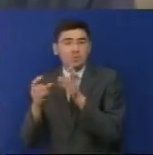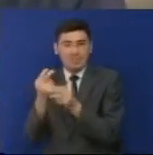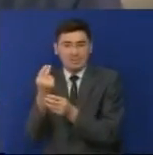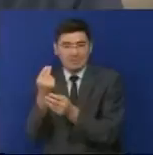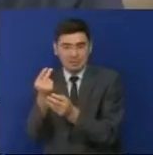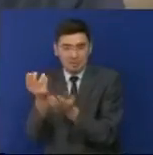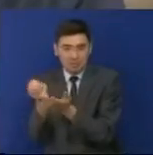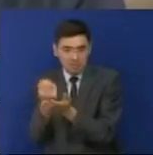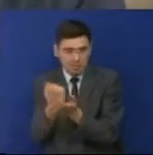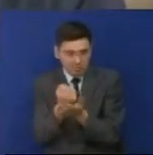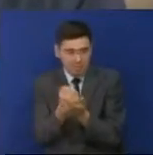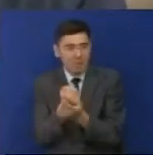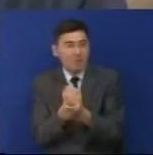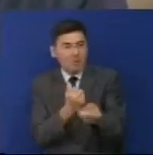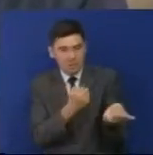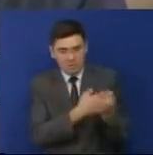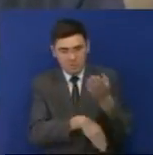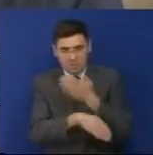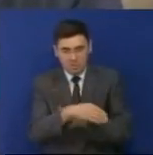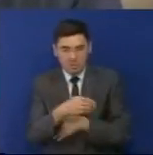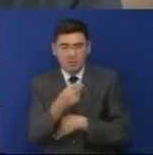қаражатты осы инвалидтердің өзіне